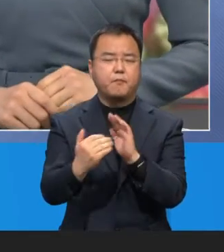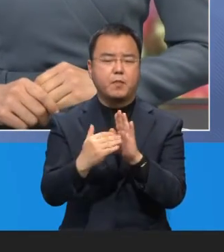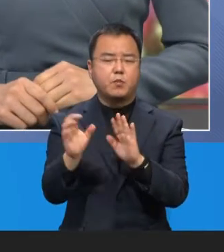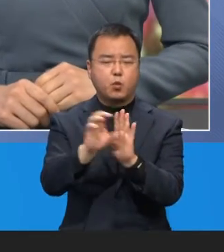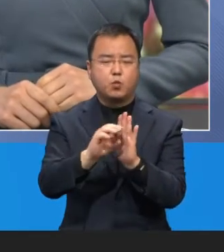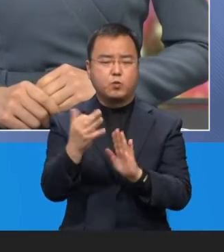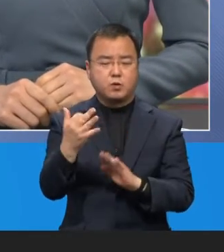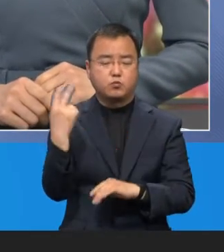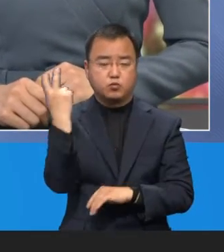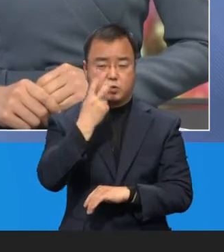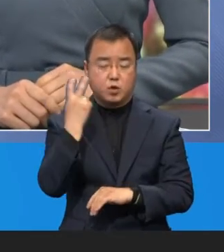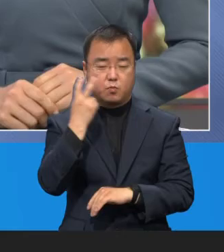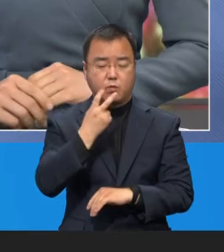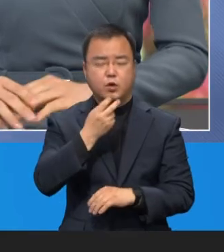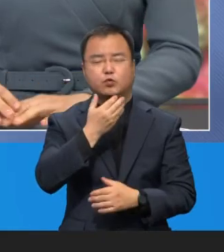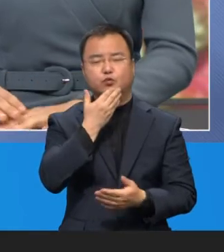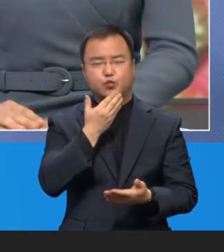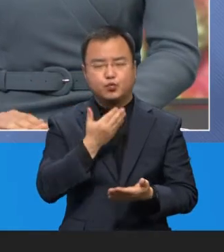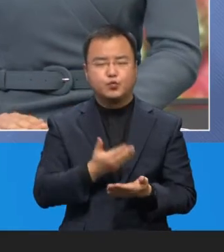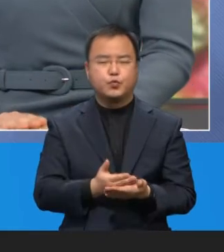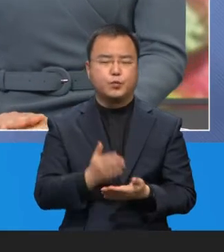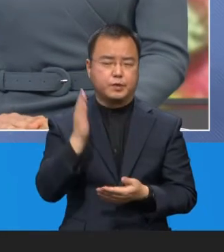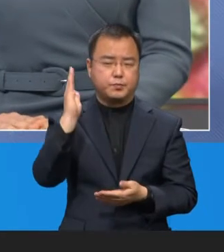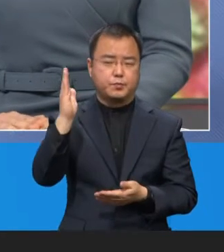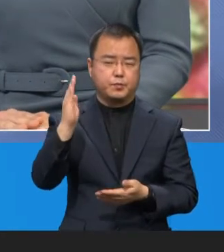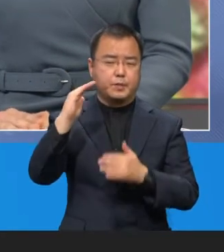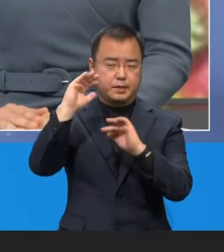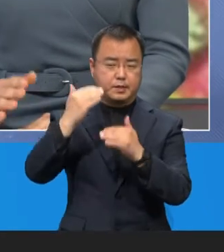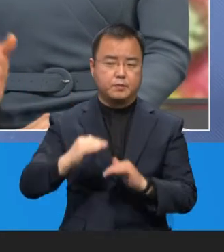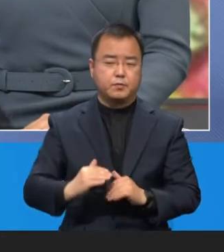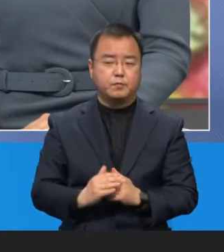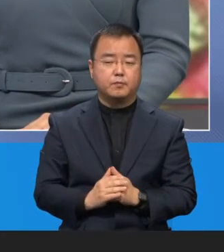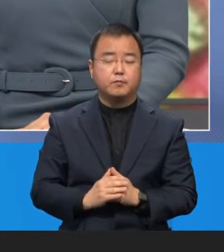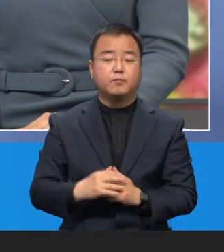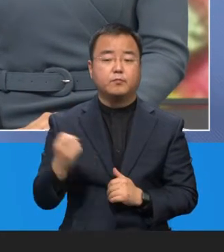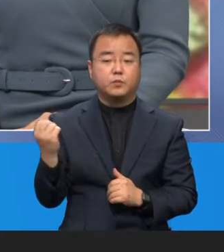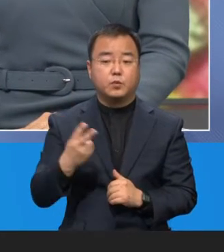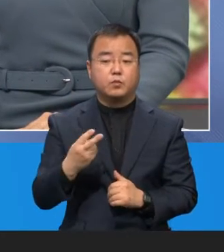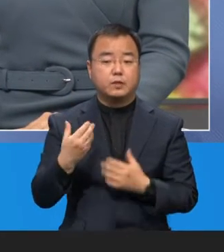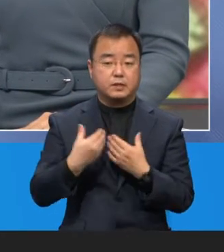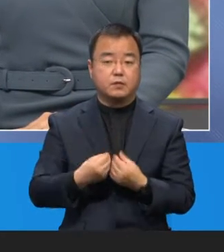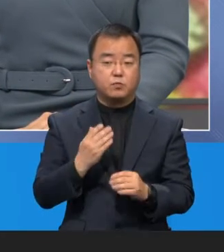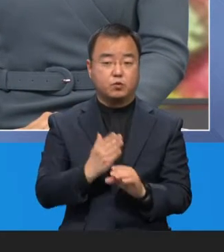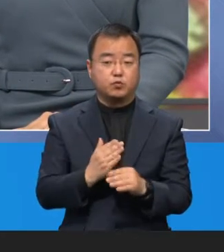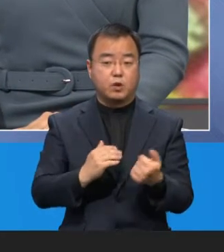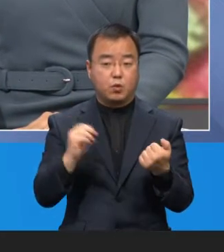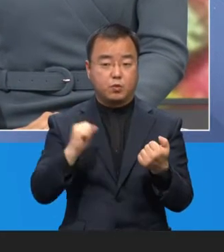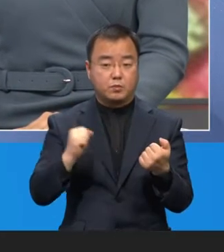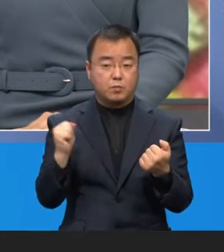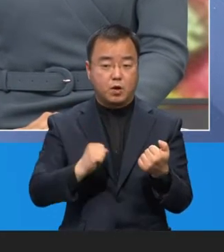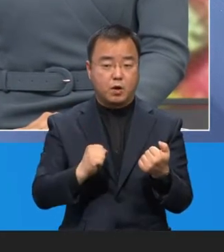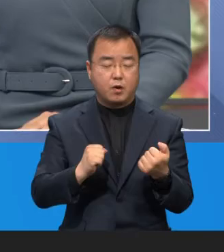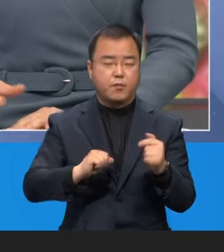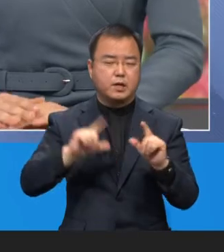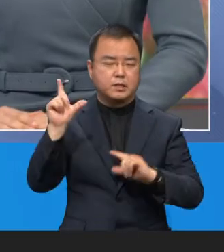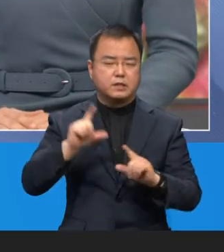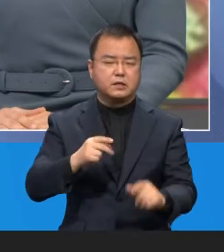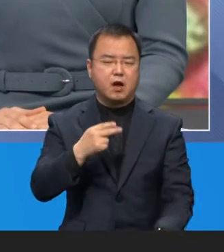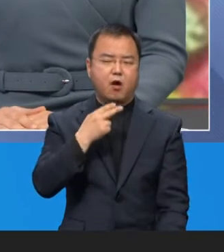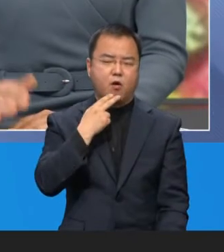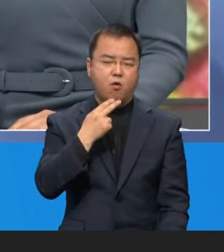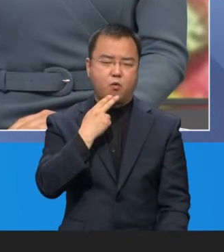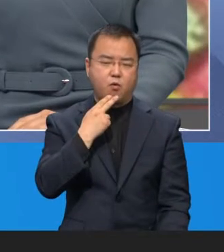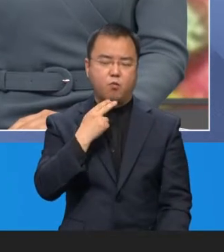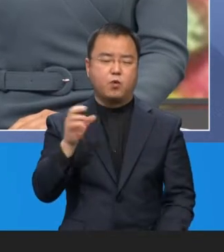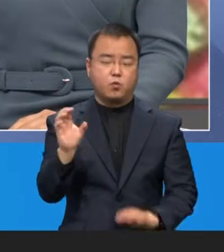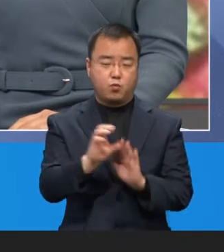검사의 중요성을 강조하는 부분입니다. 결정적으로 또 이 샘플에서 50%의 사례가 무증상자였습니다.